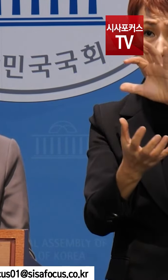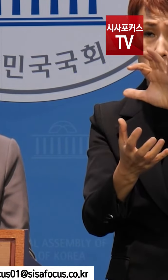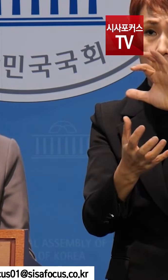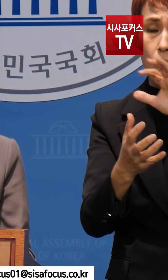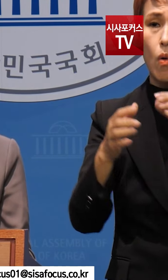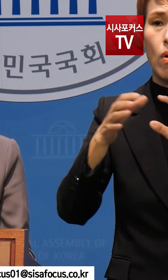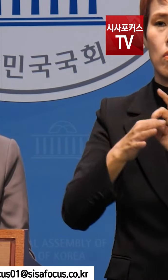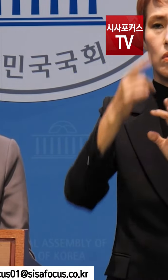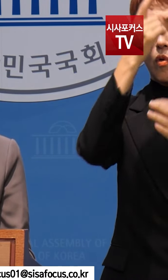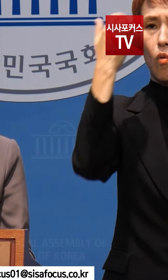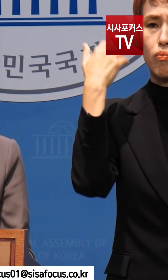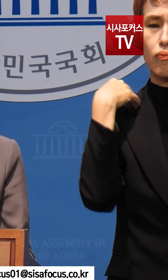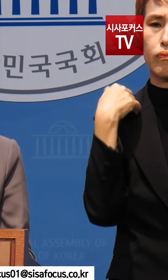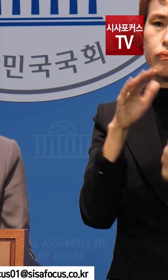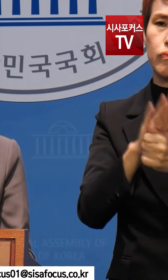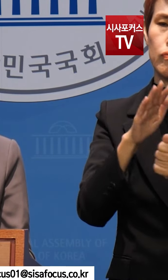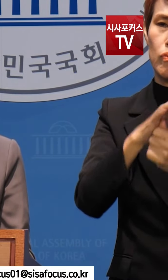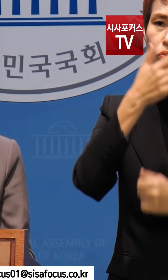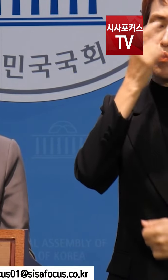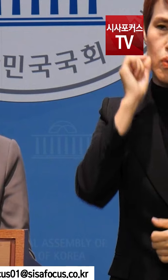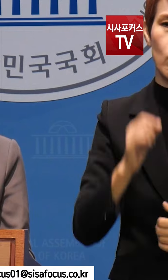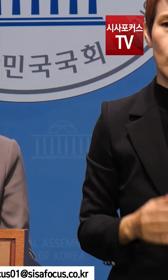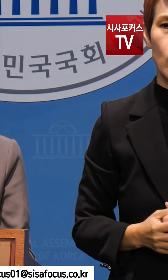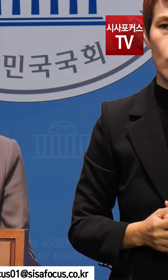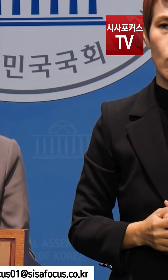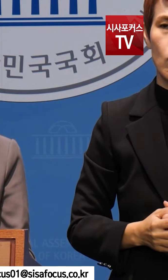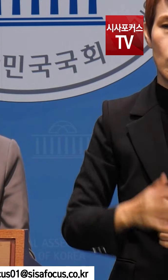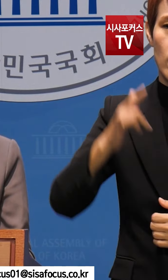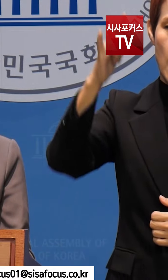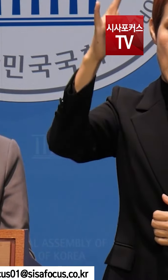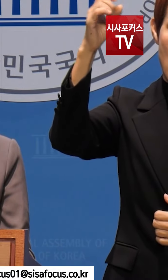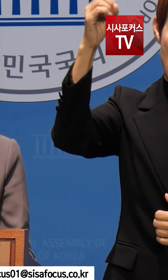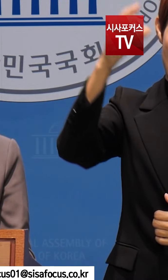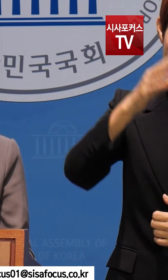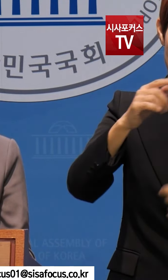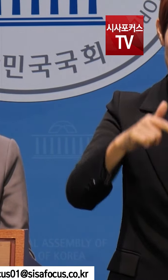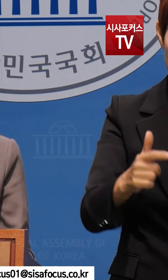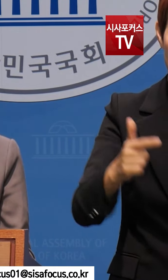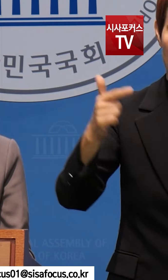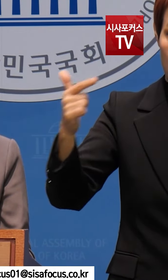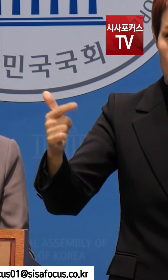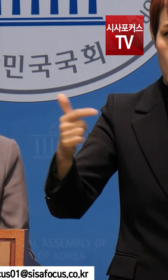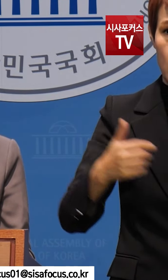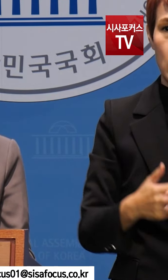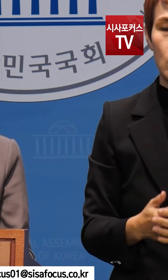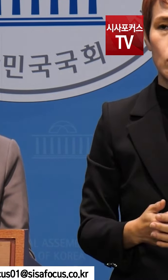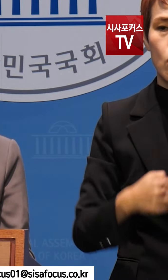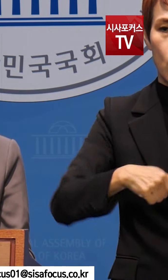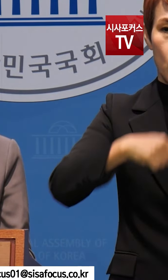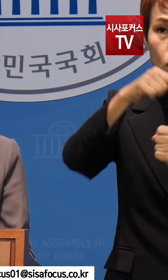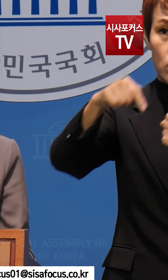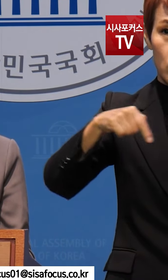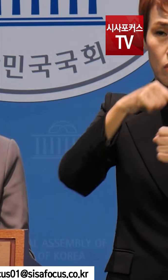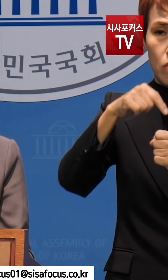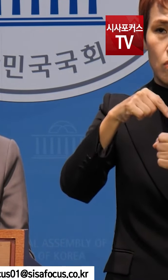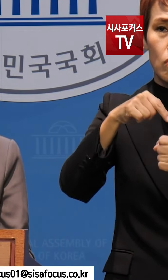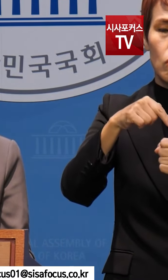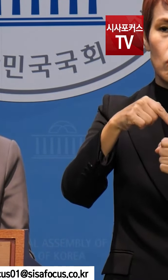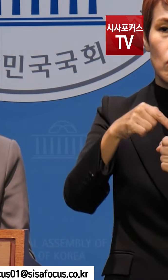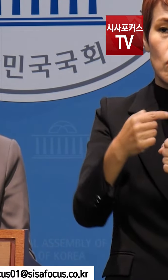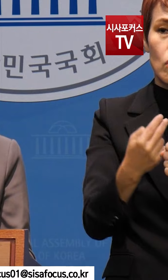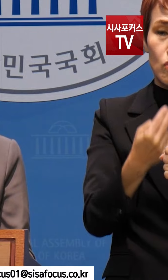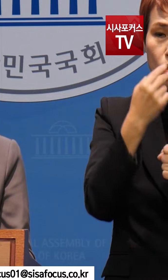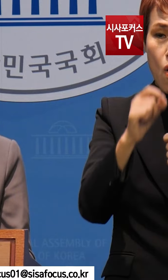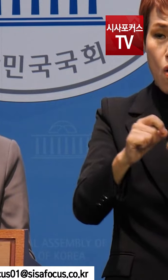산업단지 재생에너지 통계의 미비와 태양광 확대 대책 미흡 원전 수명 연장 절차와 방사선 환경영향